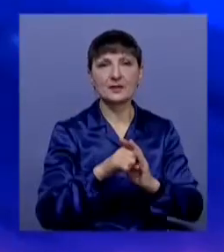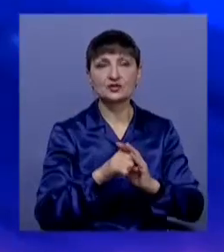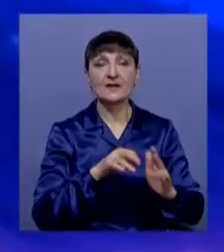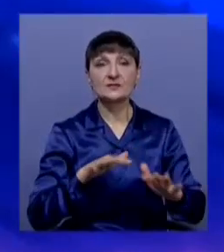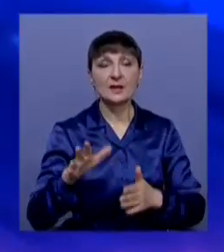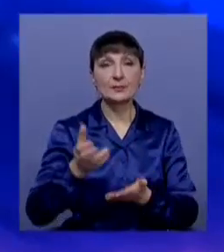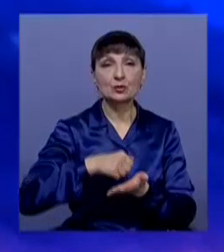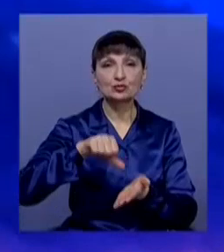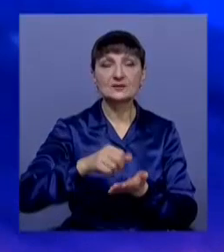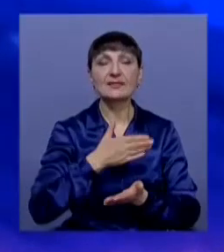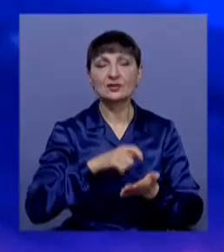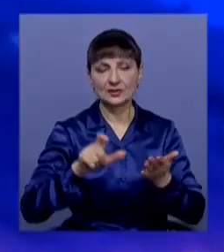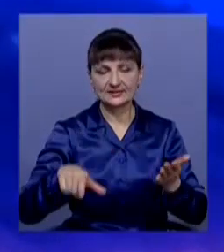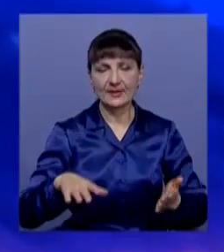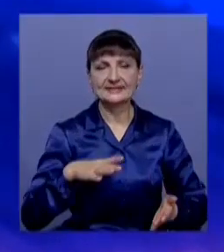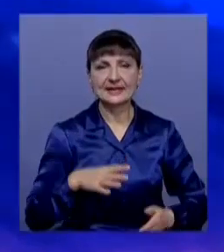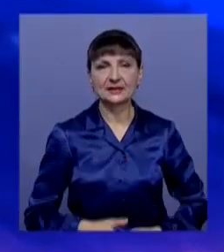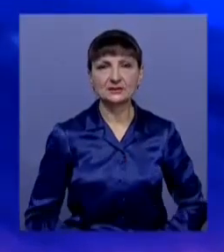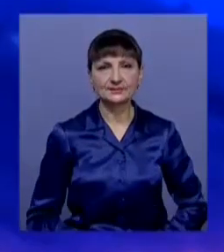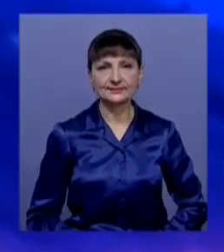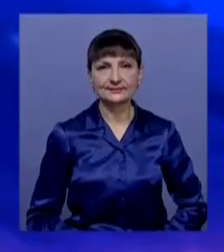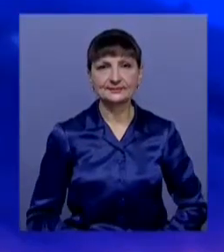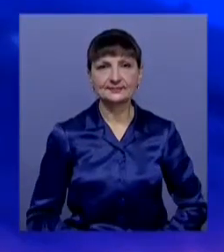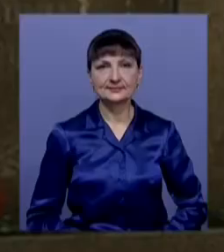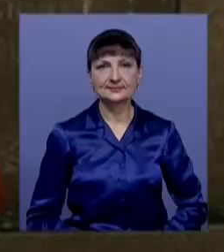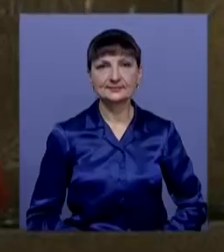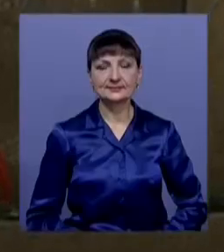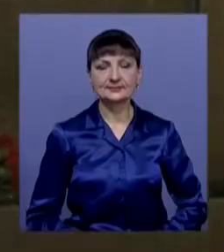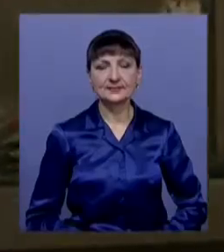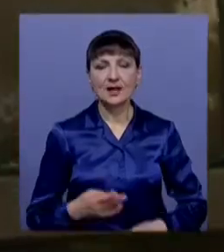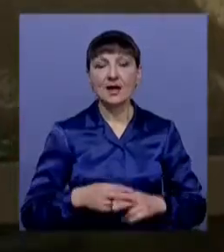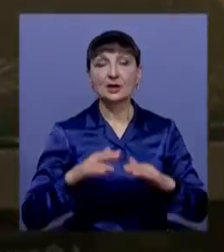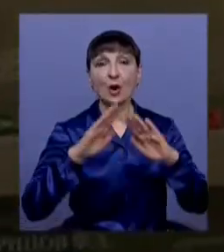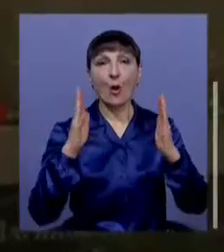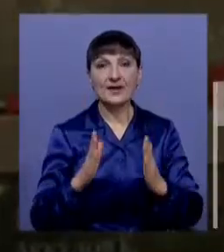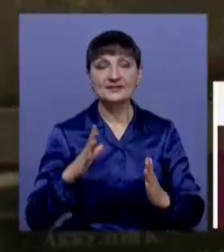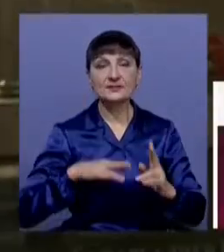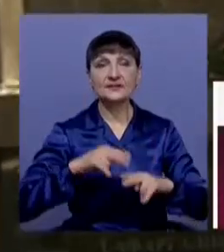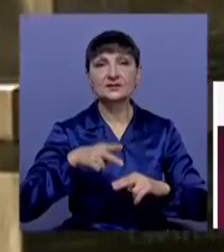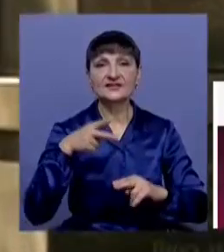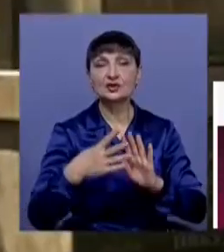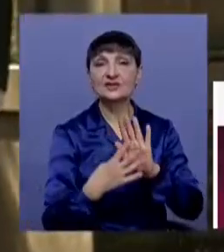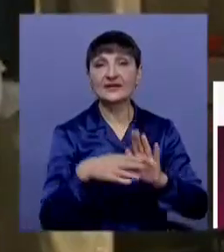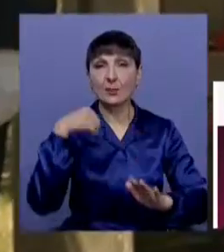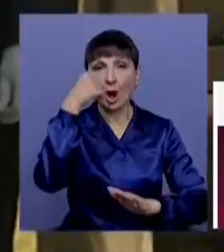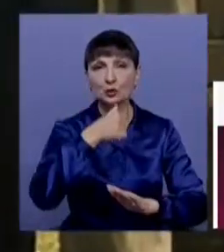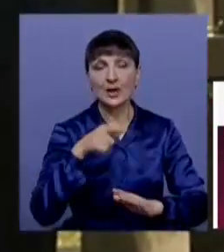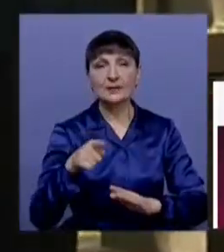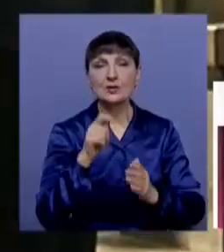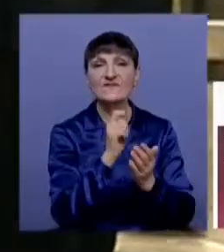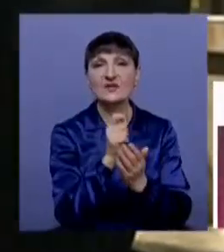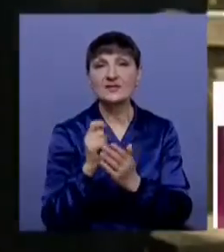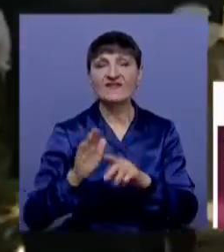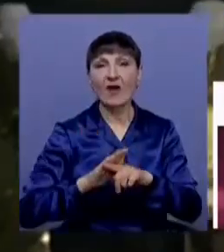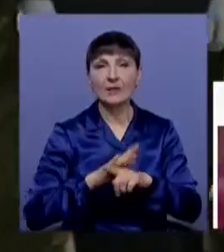принял участие и наш корреспондент Денис Земцов. Этот обелиск был возведен в 2009 году. На нем выбиты